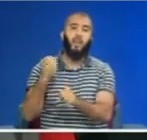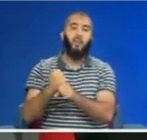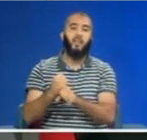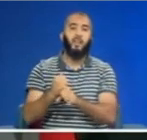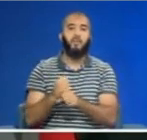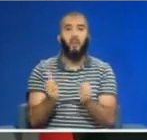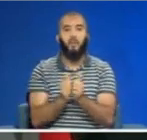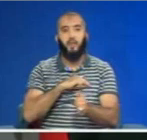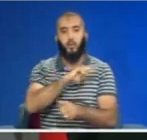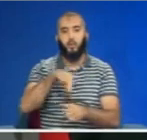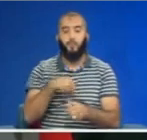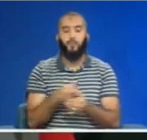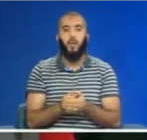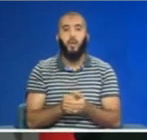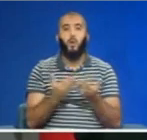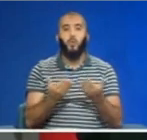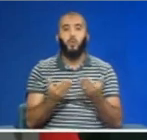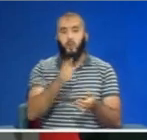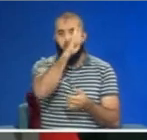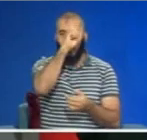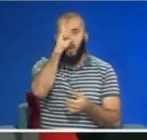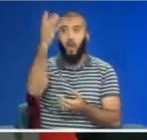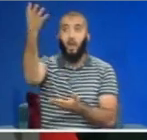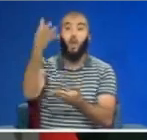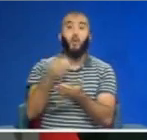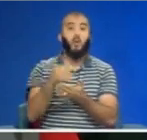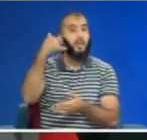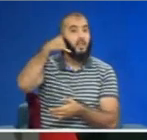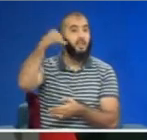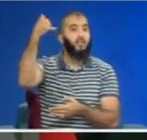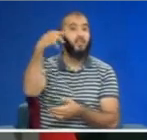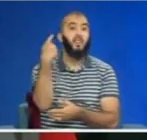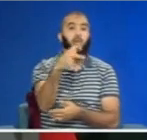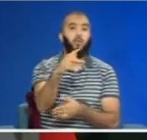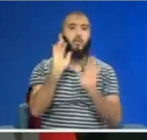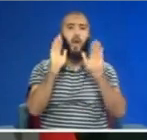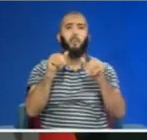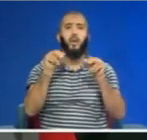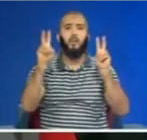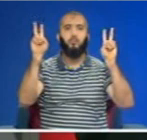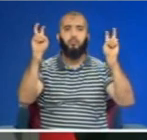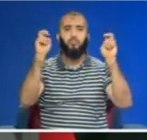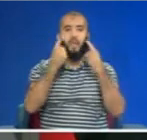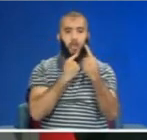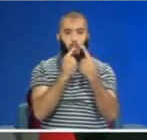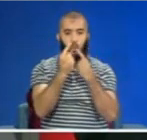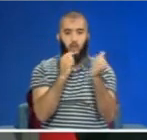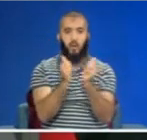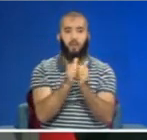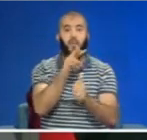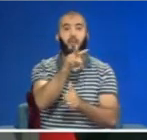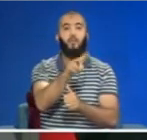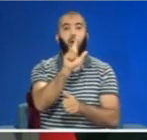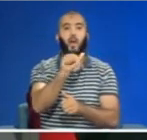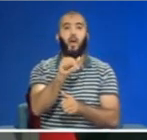ونتلقى ونستقبل إن شاء الله المكالمات والاتصالات بعد بيان موضوع لقاء هذا العدد، دائما على الأرقام الهاتفية